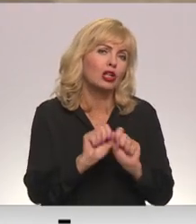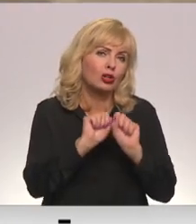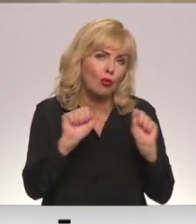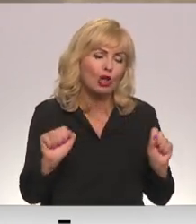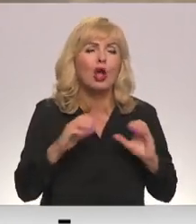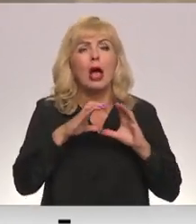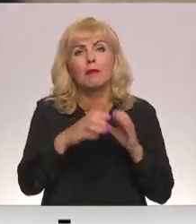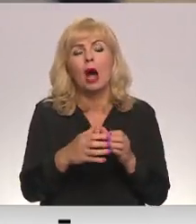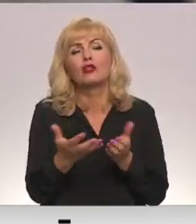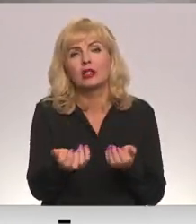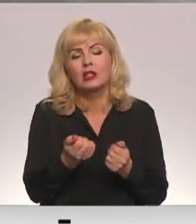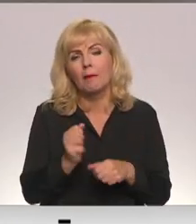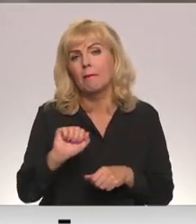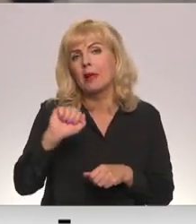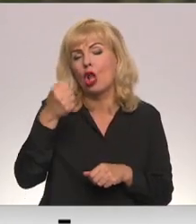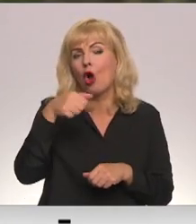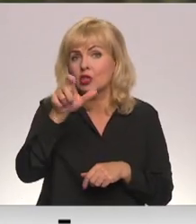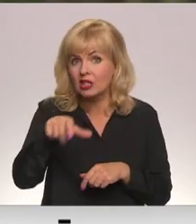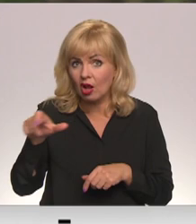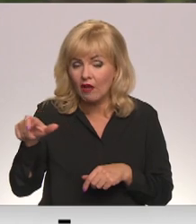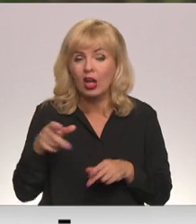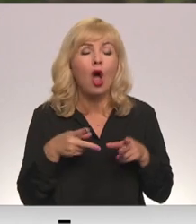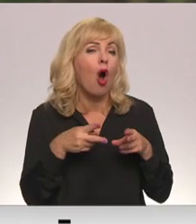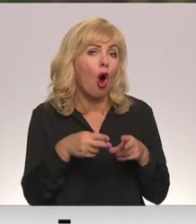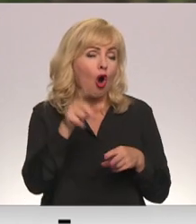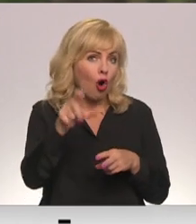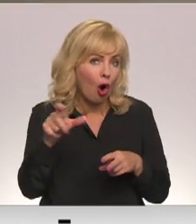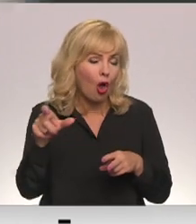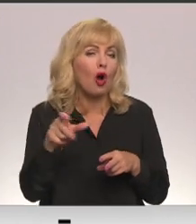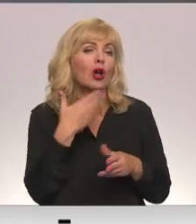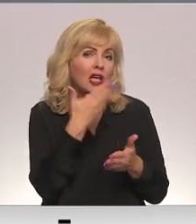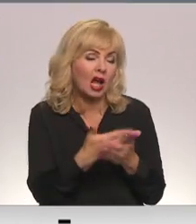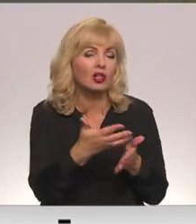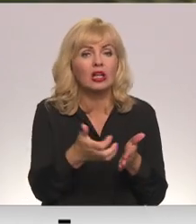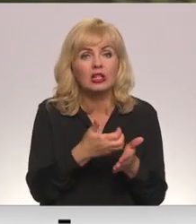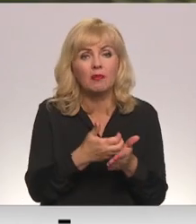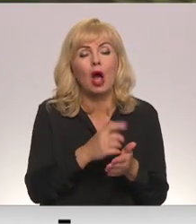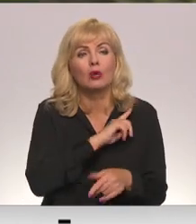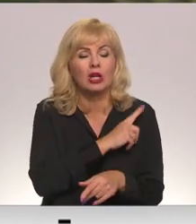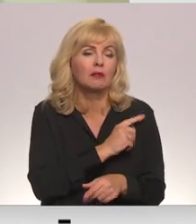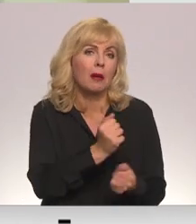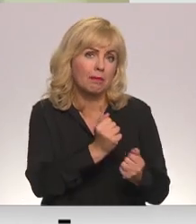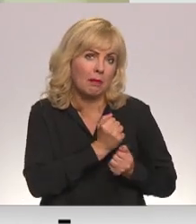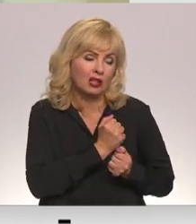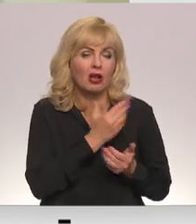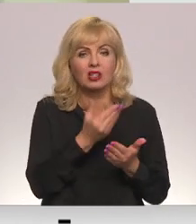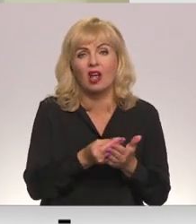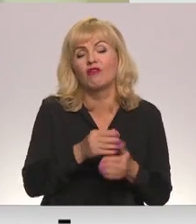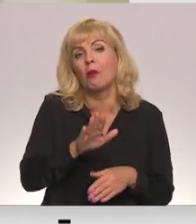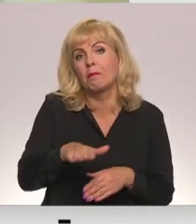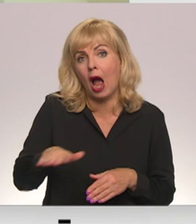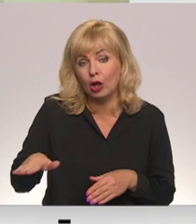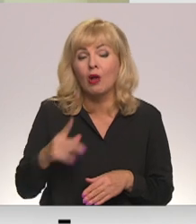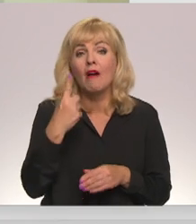to saņēmuši miljoniem cilvēku. Arī onkologi iesaka izmantot iespēju pasargāt savu bērnu. Vienīgais veids, kā